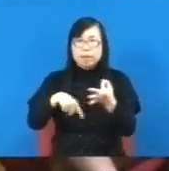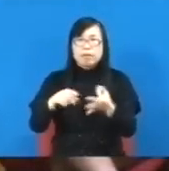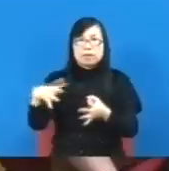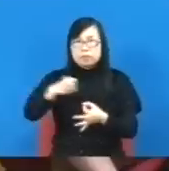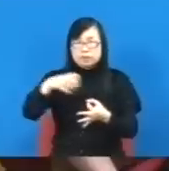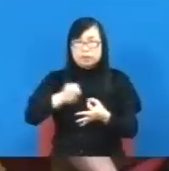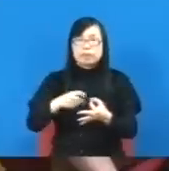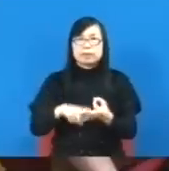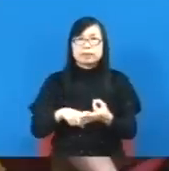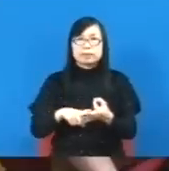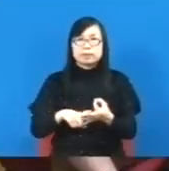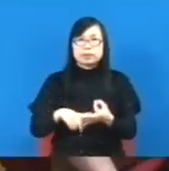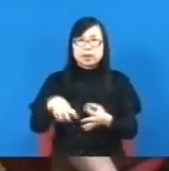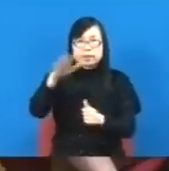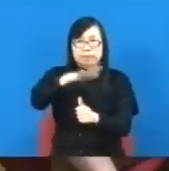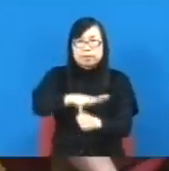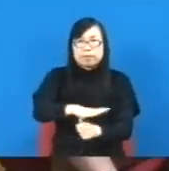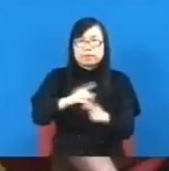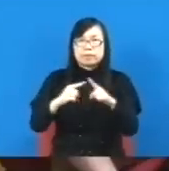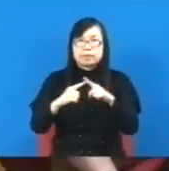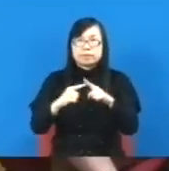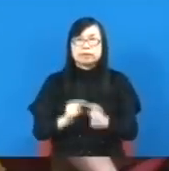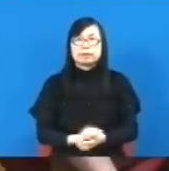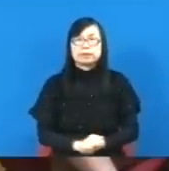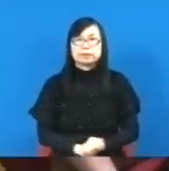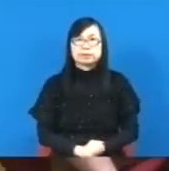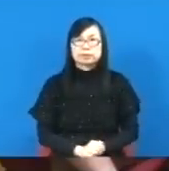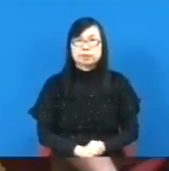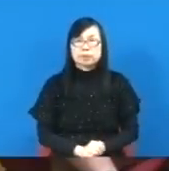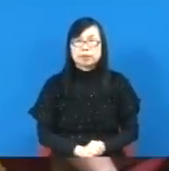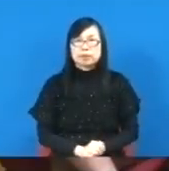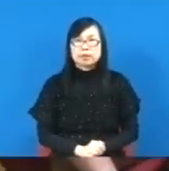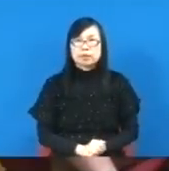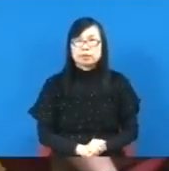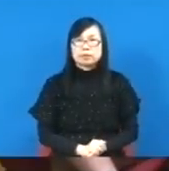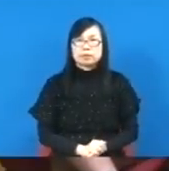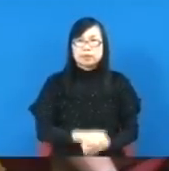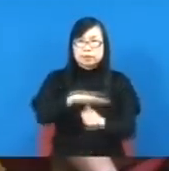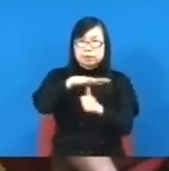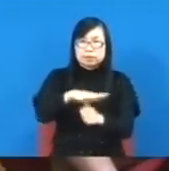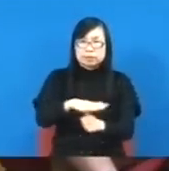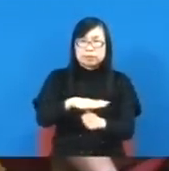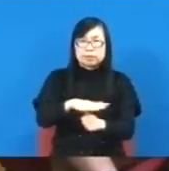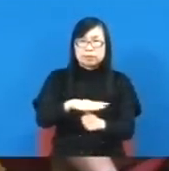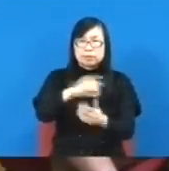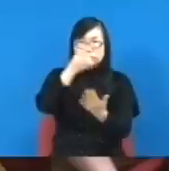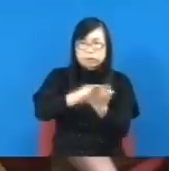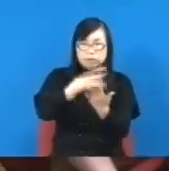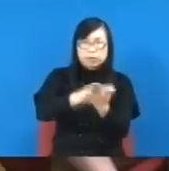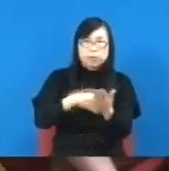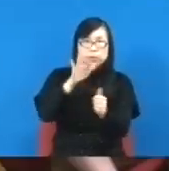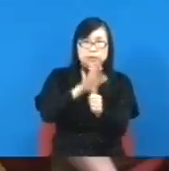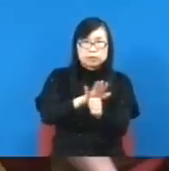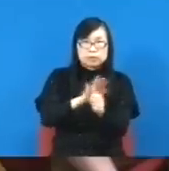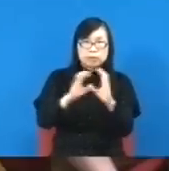是鎮壓人，要在個鎮壓的過程裏面保持到黨